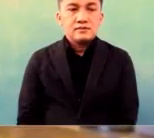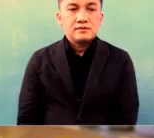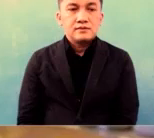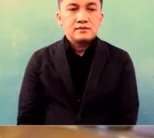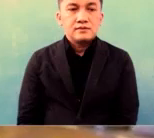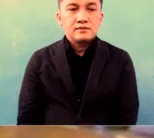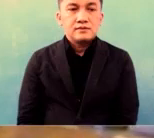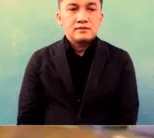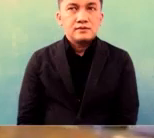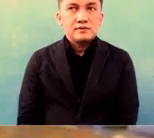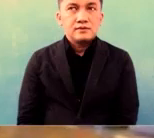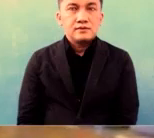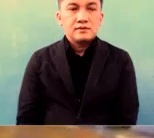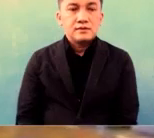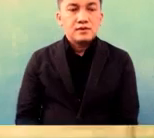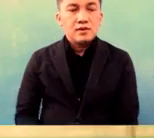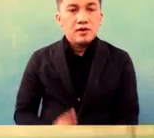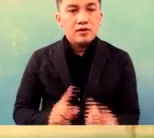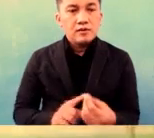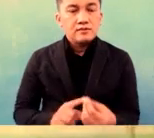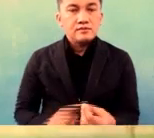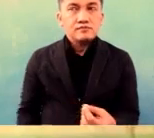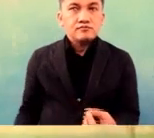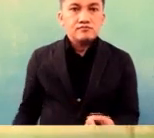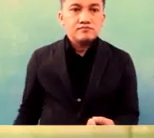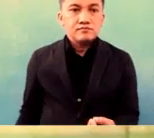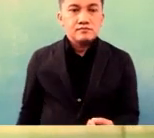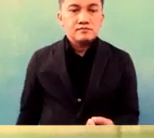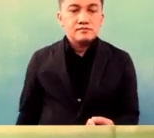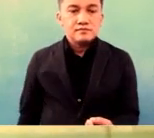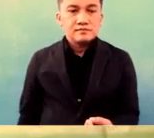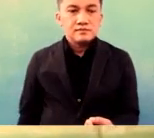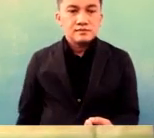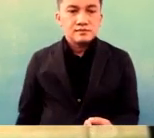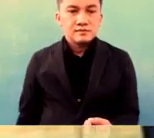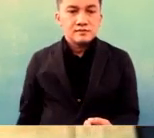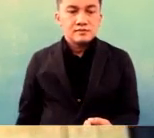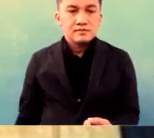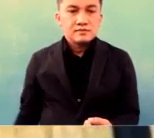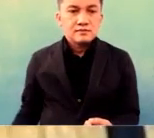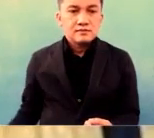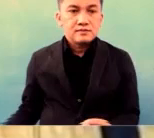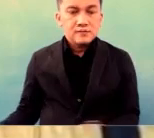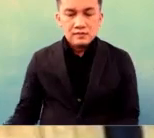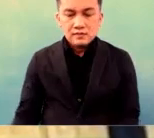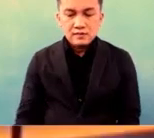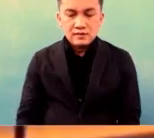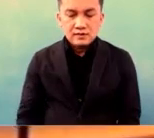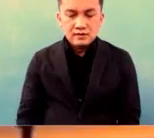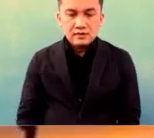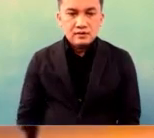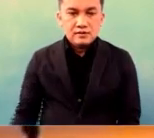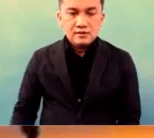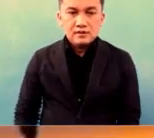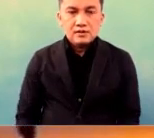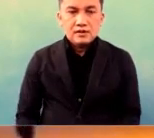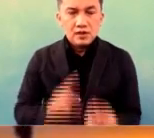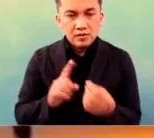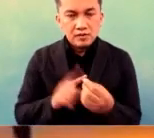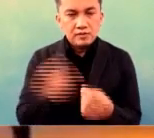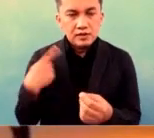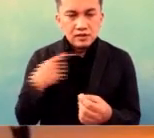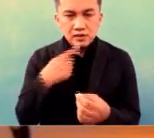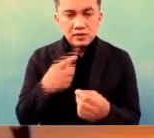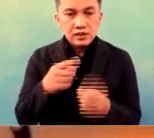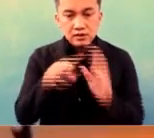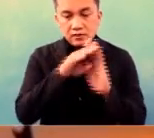sundin. Sa ng guidelines, hanggang 50% capacity lang ang sinehan at maaari lamang makapasok ang mga fully vaccinated.